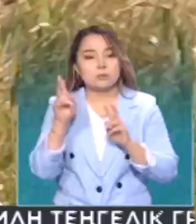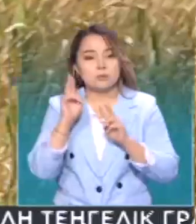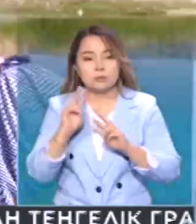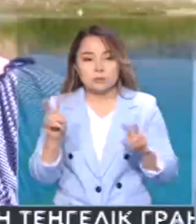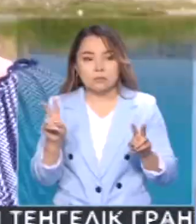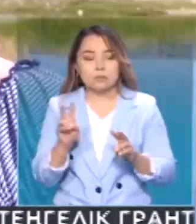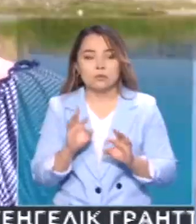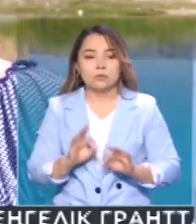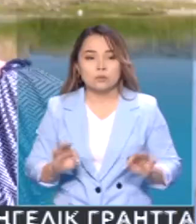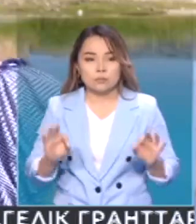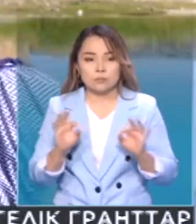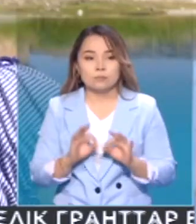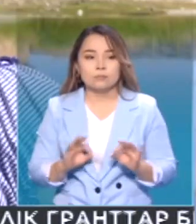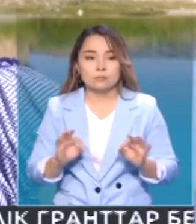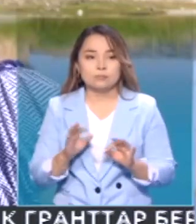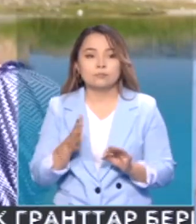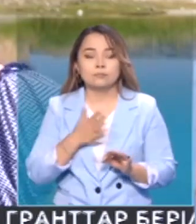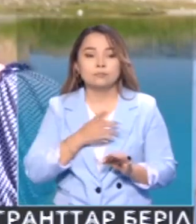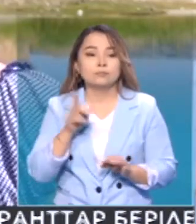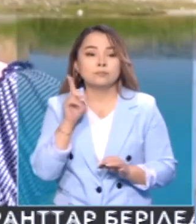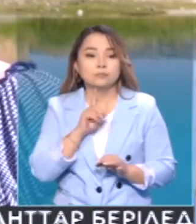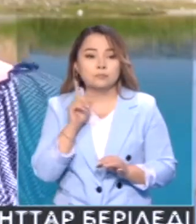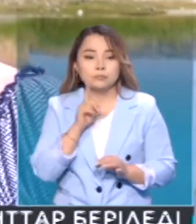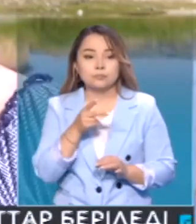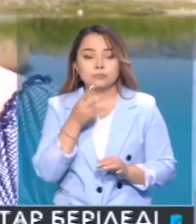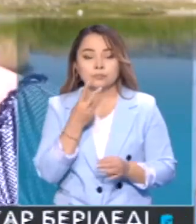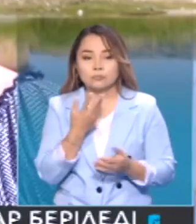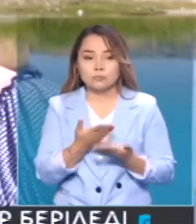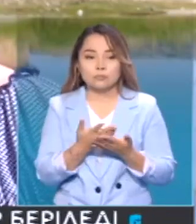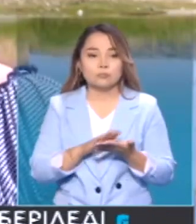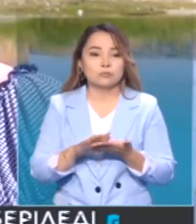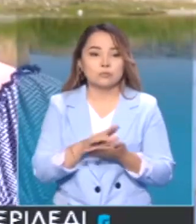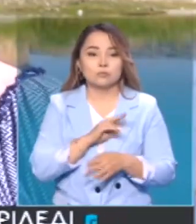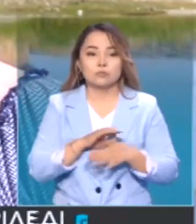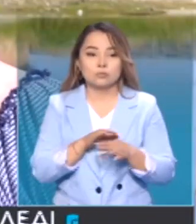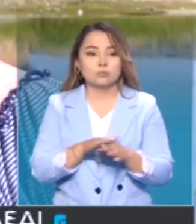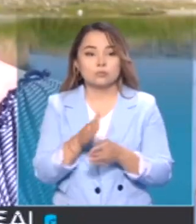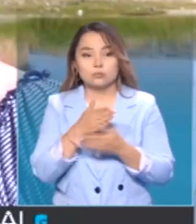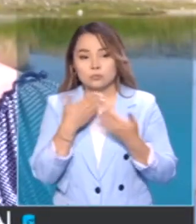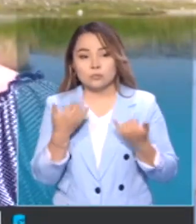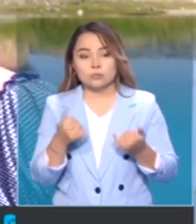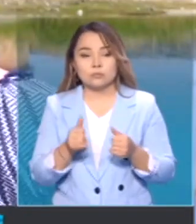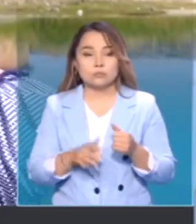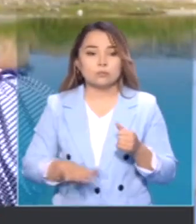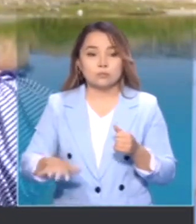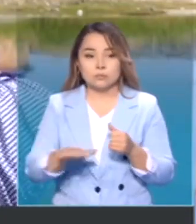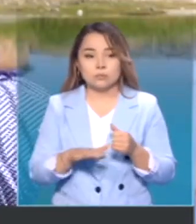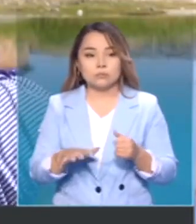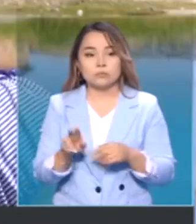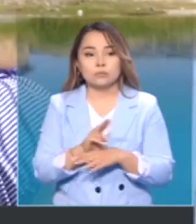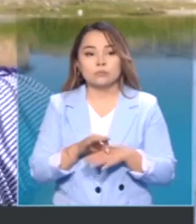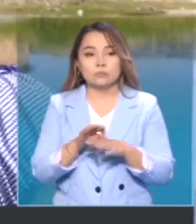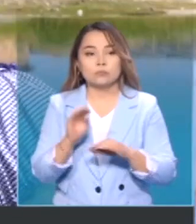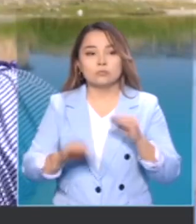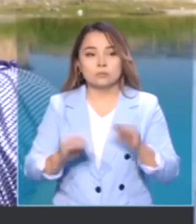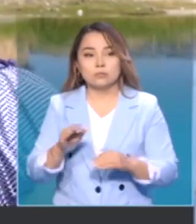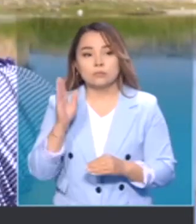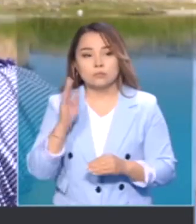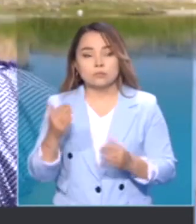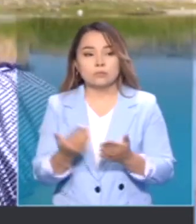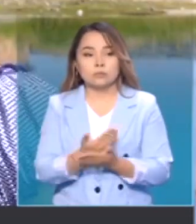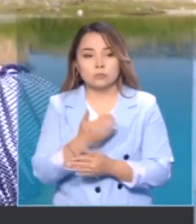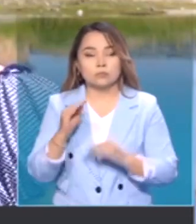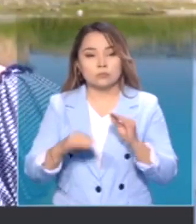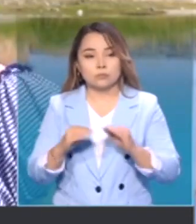білмейді. Пока я не вижу никакого. Қазірше ешқандай жұмыс жүріп жатқан жоқ. Негізі жағажай жөнделіп апаттандырылады. Жаңа арбат салынады